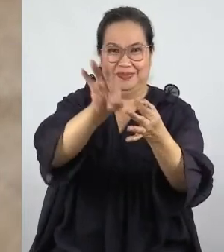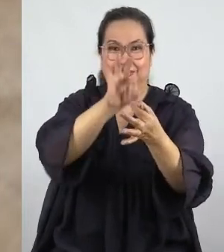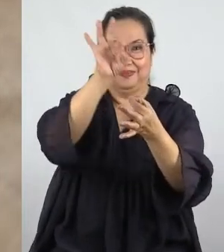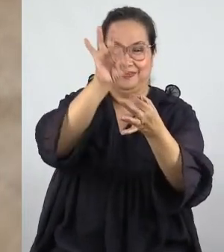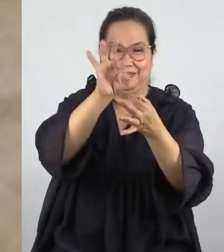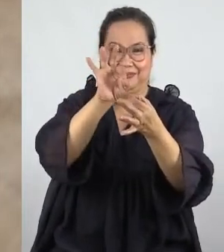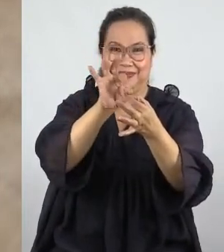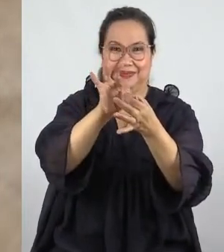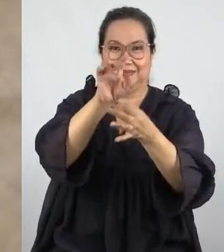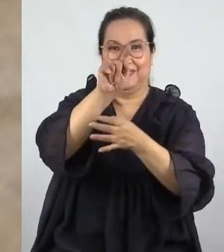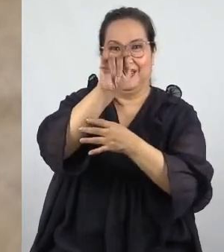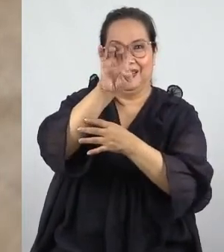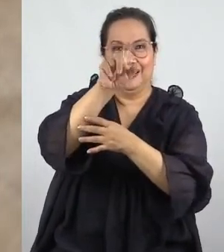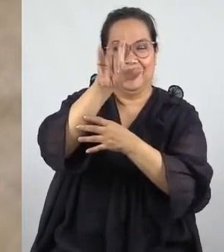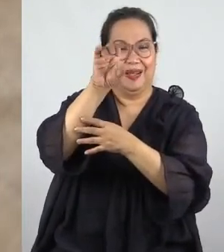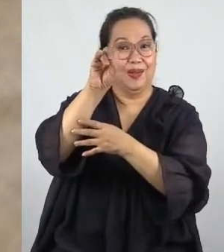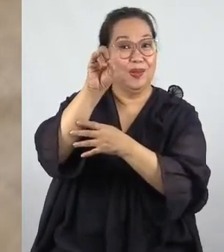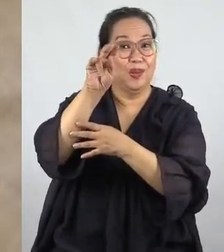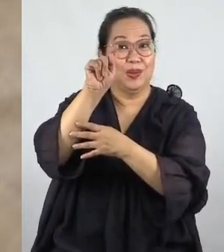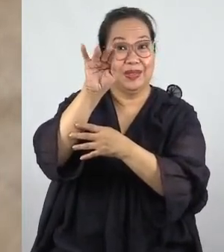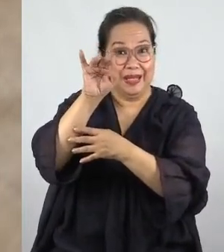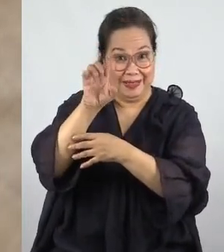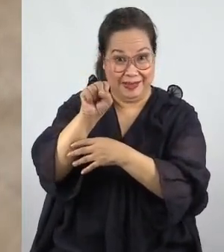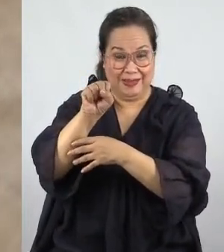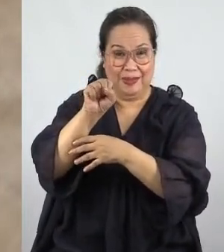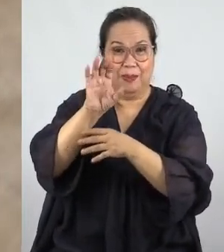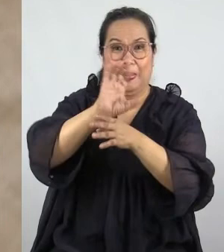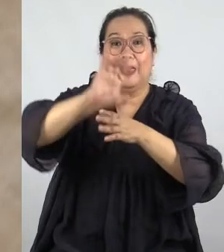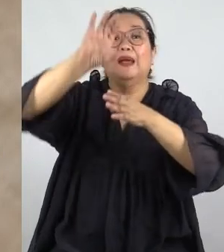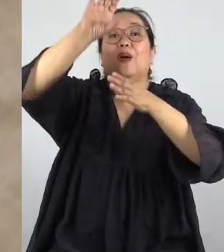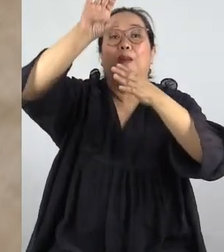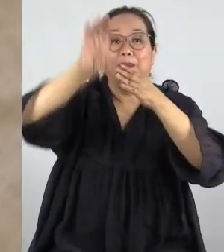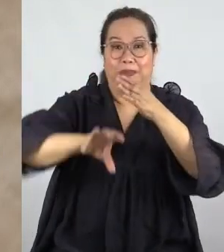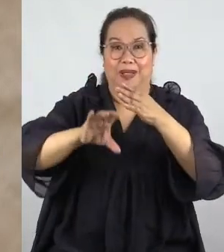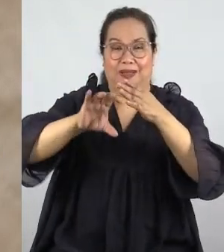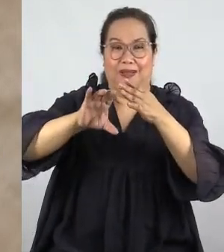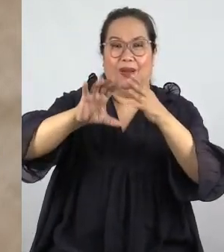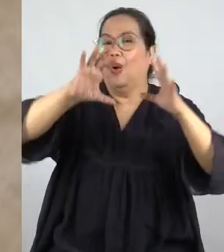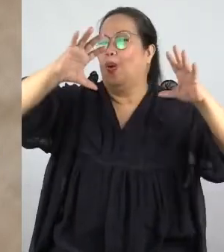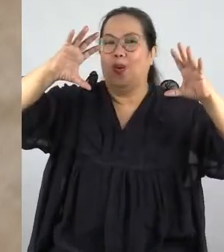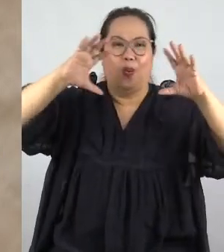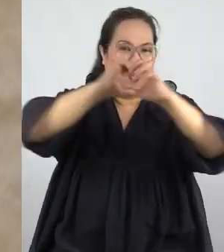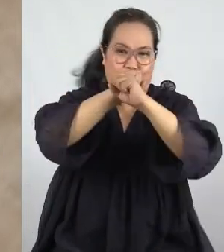ay teleotes. Ang ibig sabihin po nun ay completer, nagbubuo,